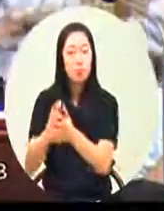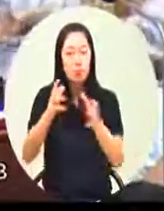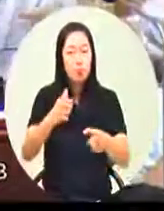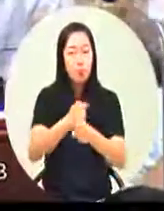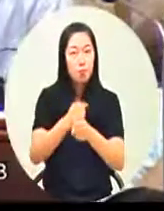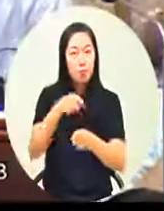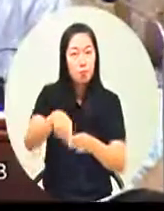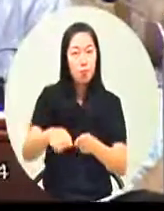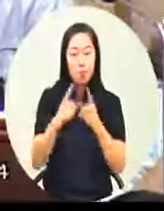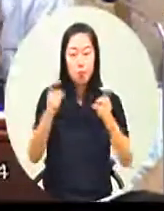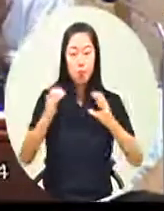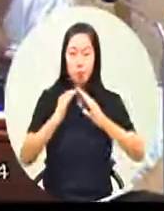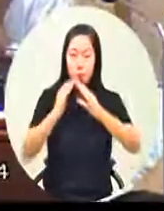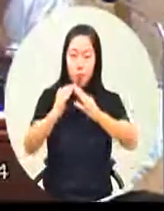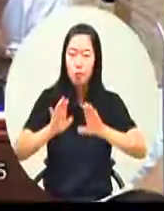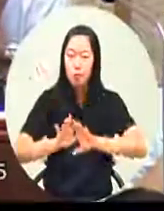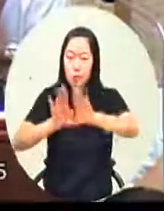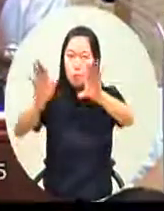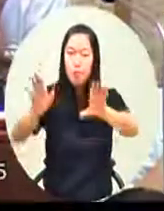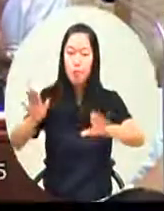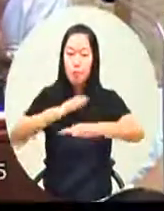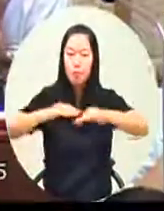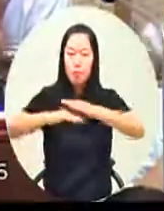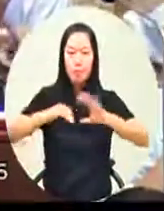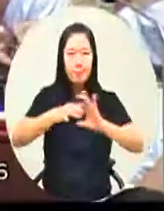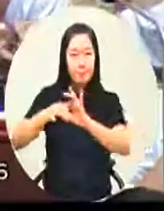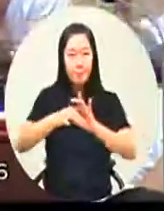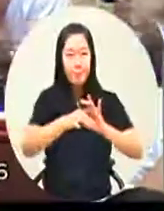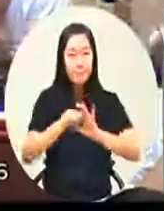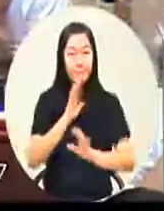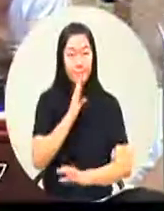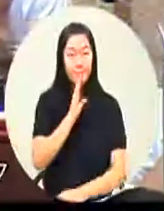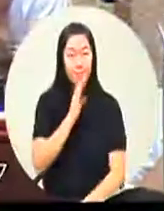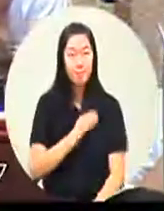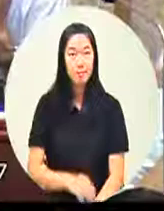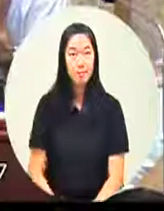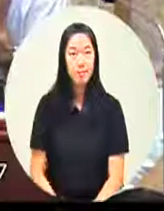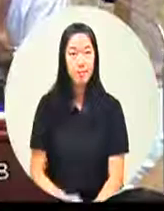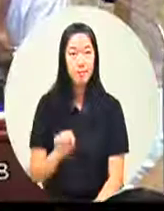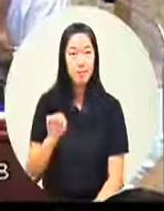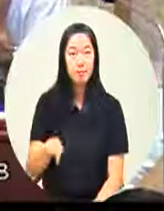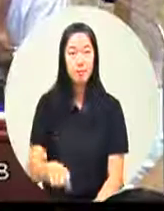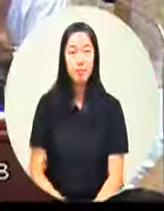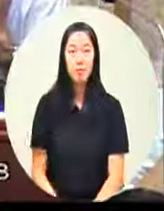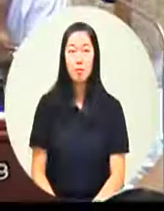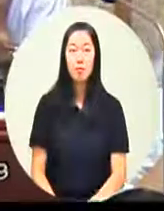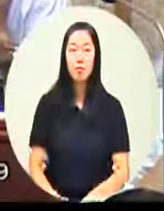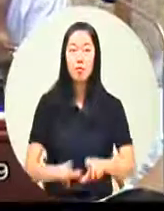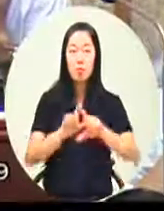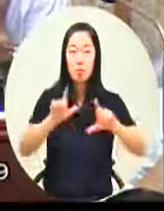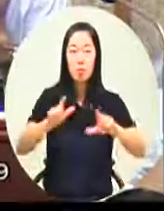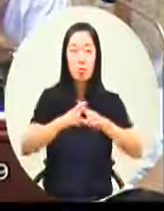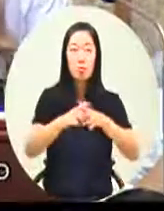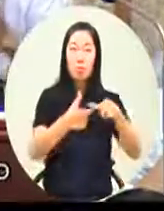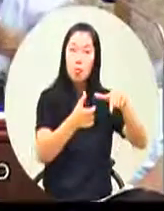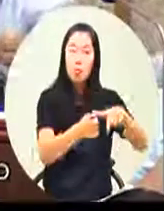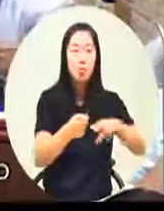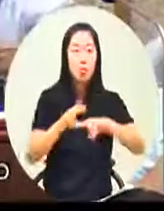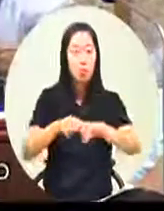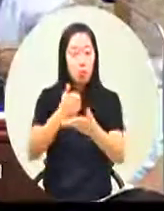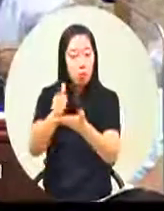发展是彼此间是有搭配跟连结，那所以我们整个大众运输系统的规划的部分